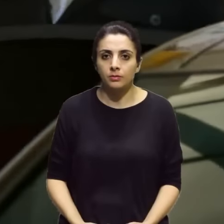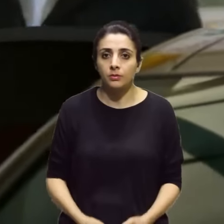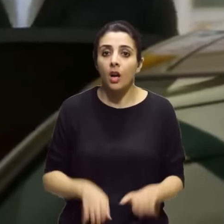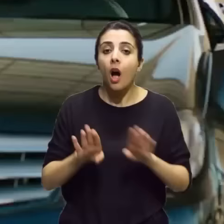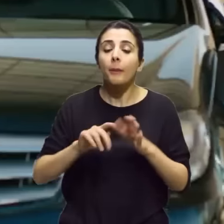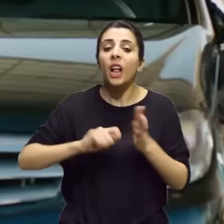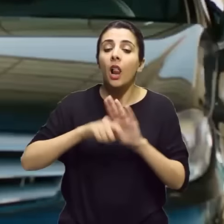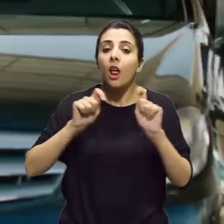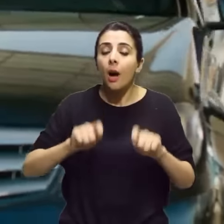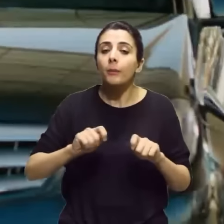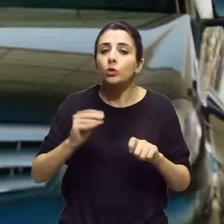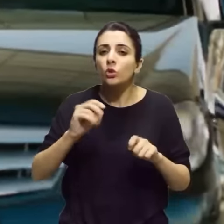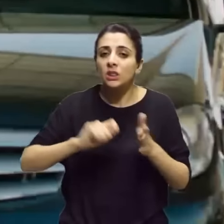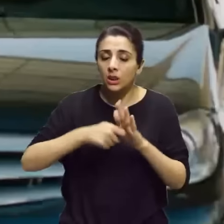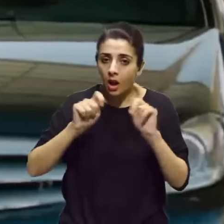Kapıları da kilitle. Çocuk geldi.